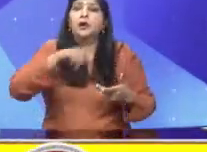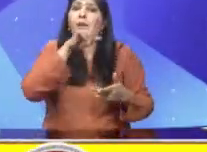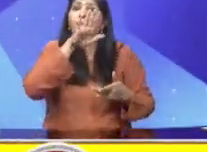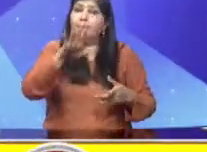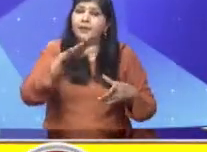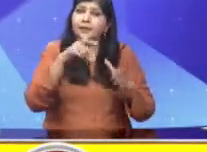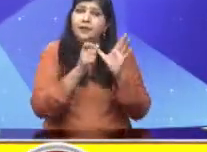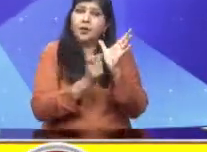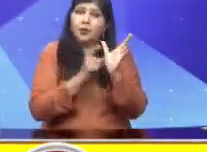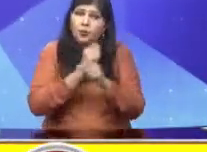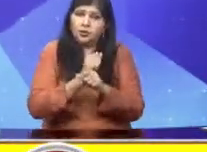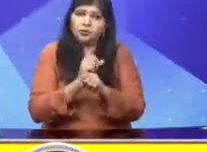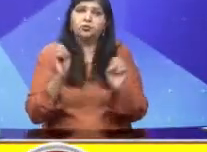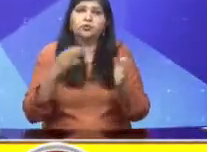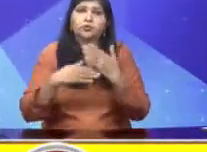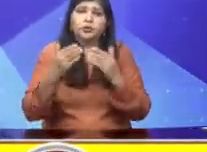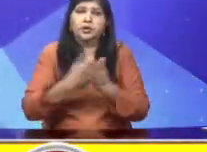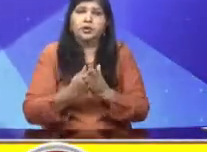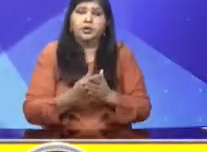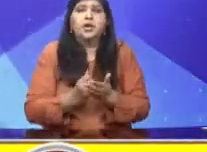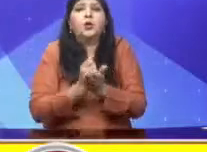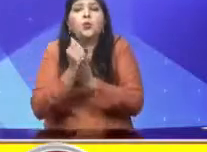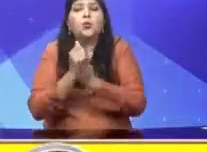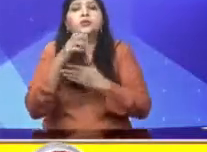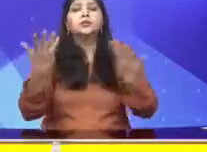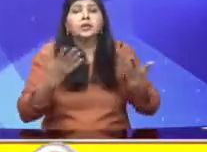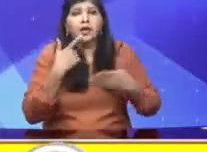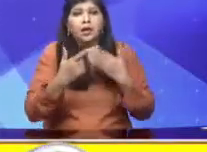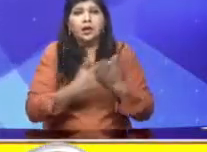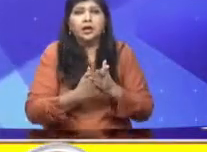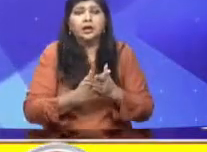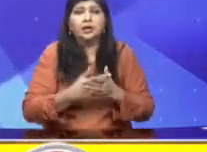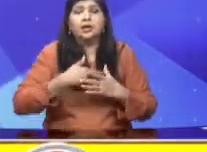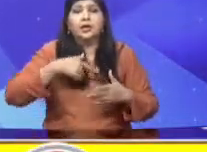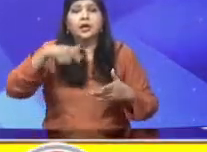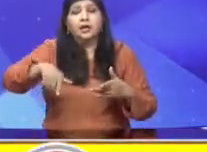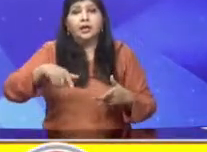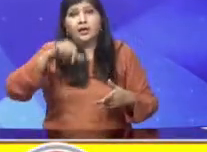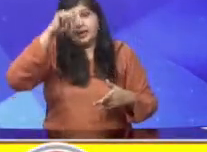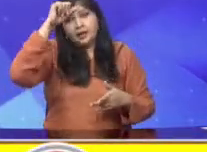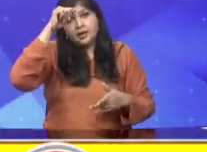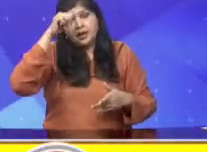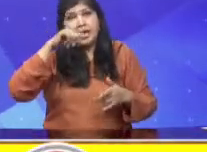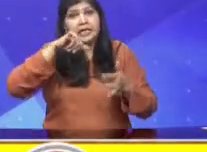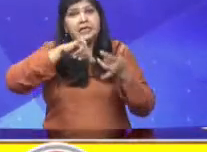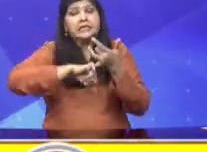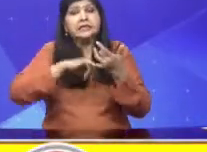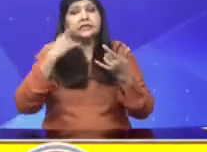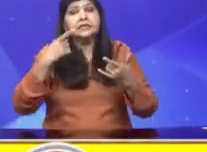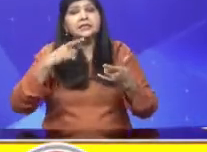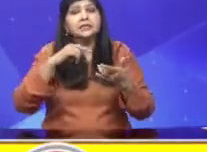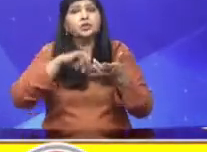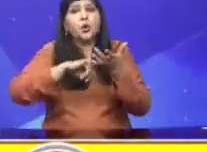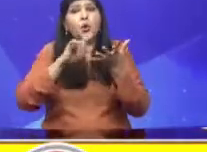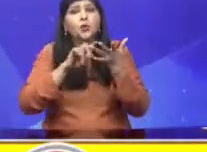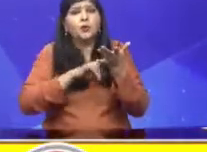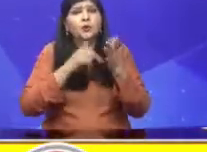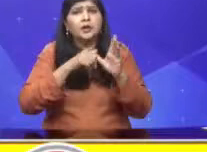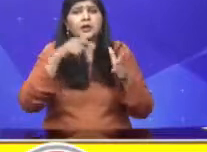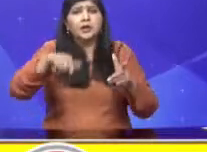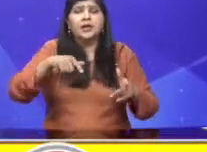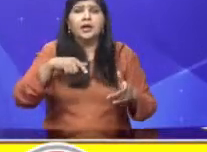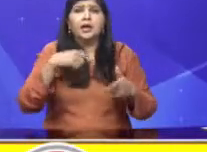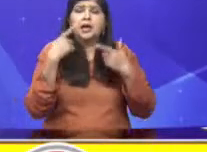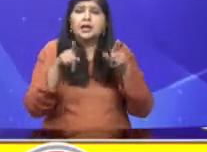अगस को होने जा रहा है, ये एक प्रयास है, राष्ट्रगान से जुड़ा हुआ, सांसकूरतिक मंत्राले की